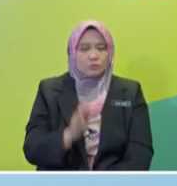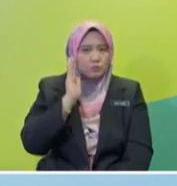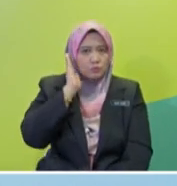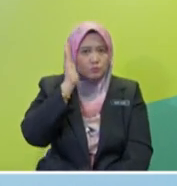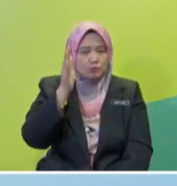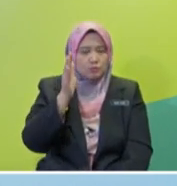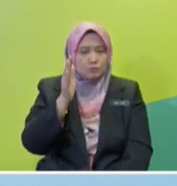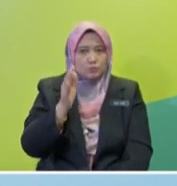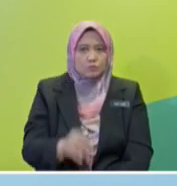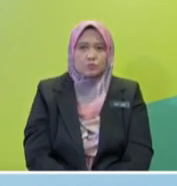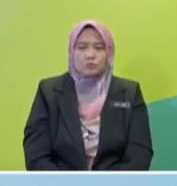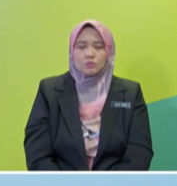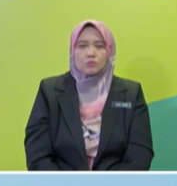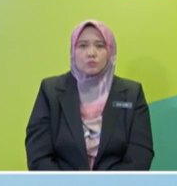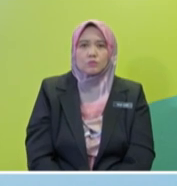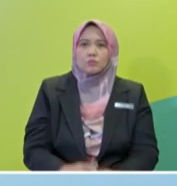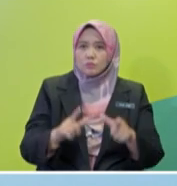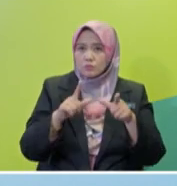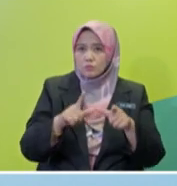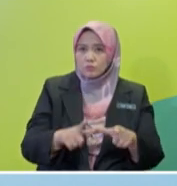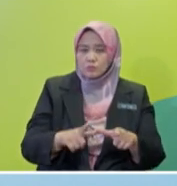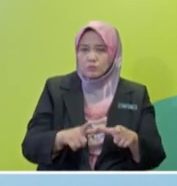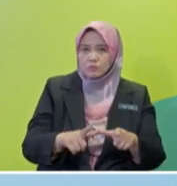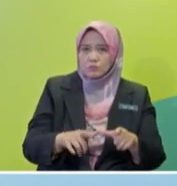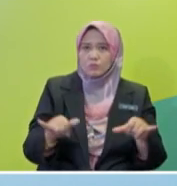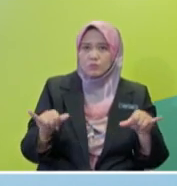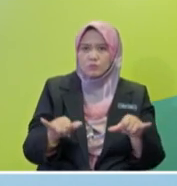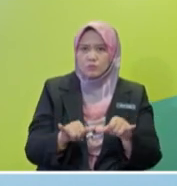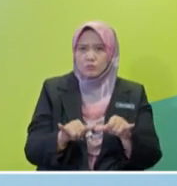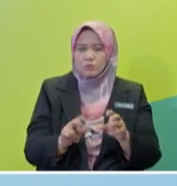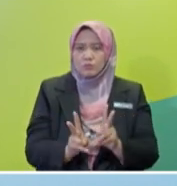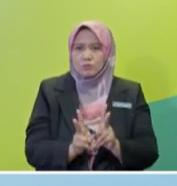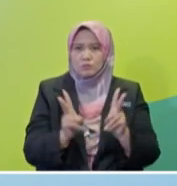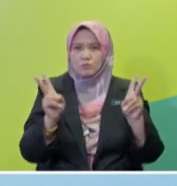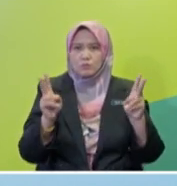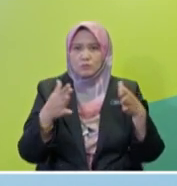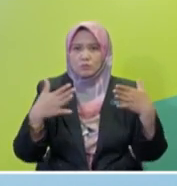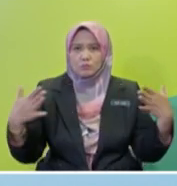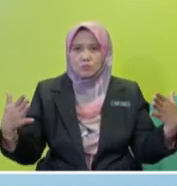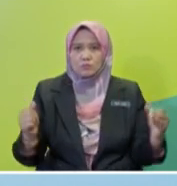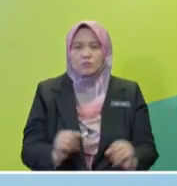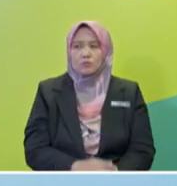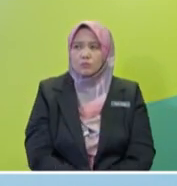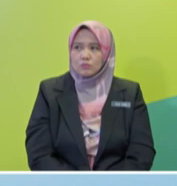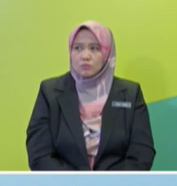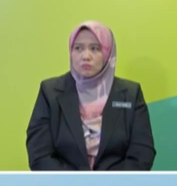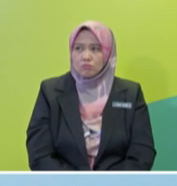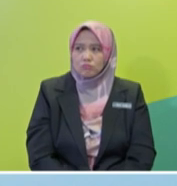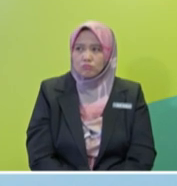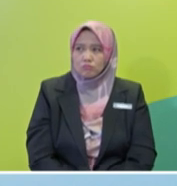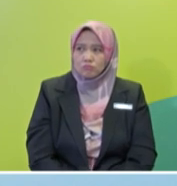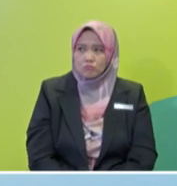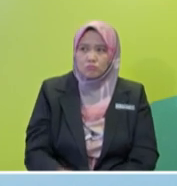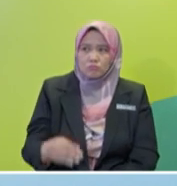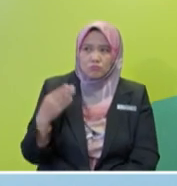yang paling besar dan biasanya sesuai untuk tajuk kemudian penggunaan program heading ini dia